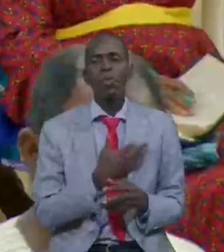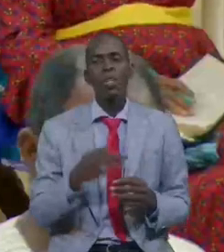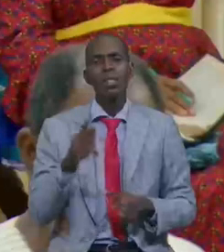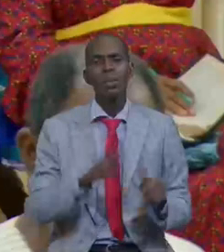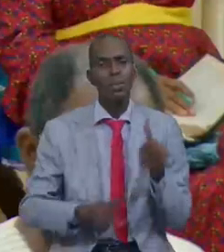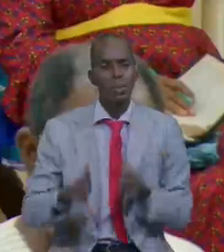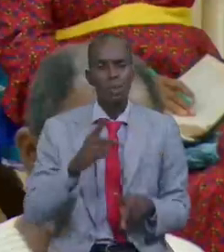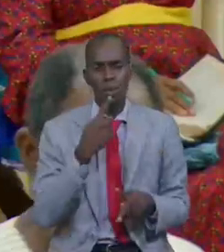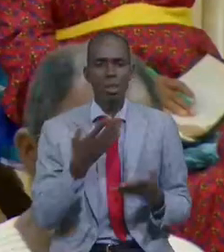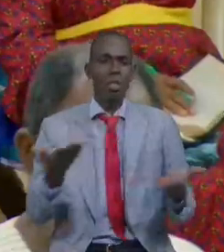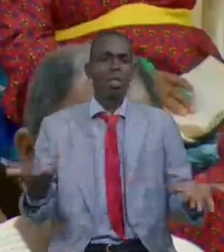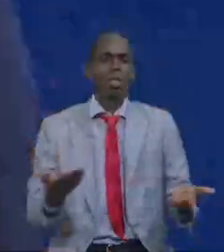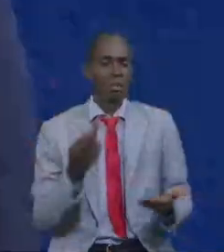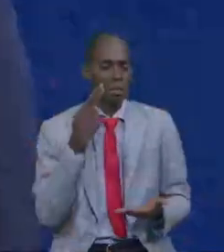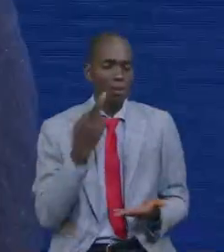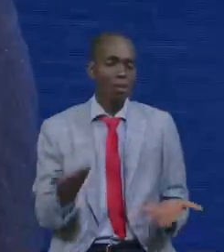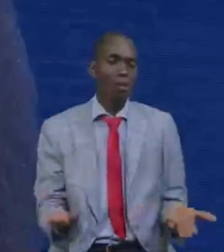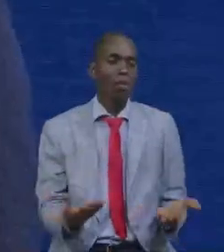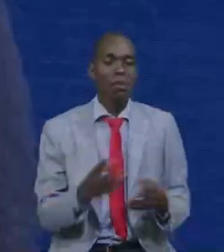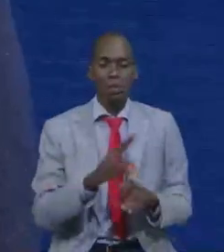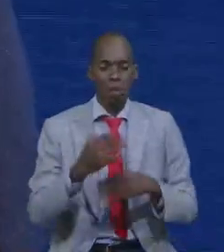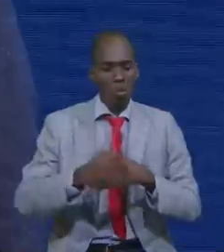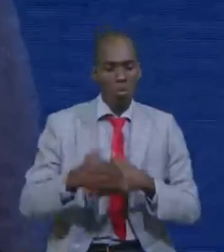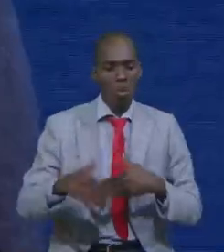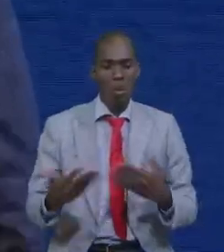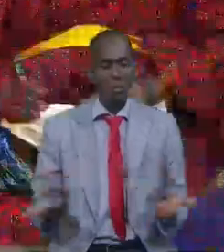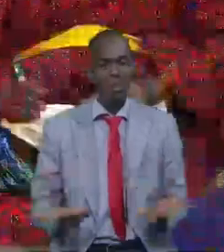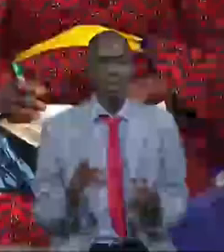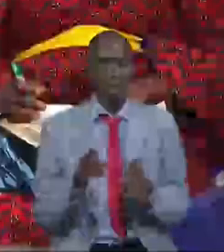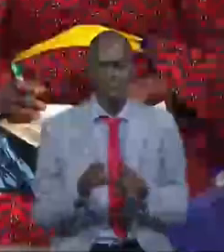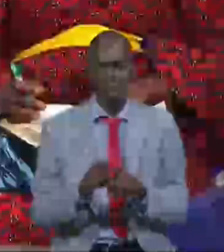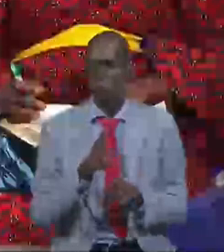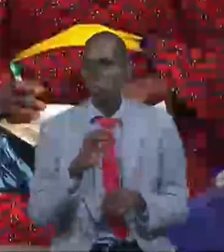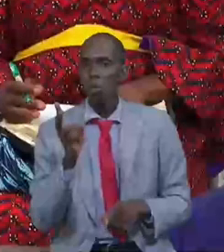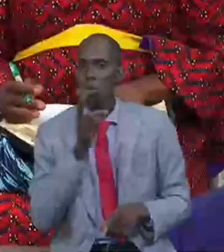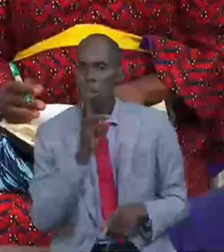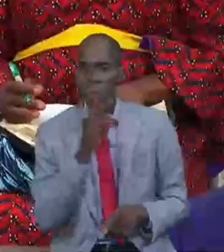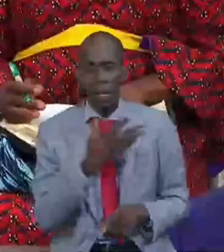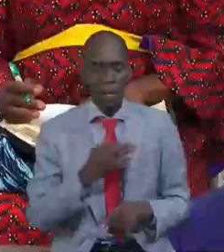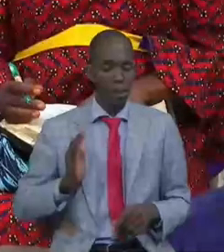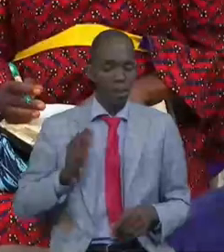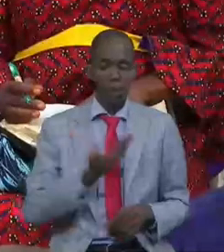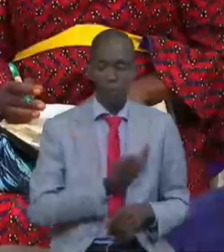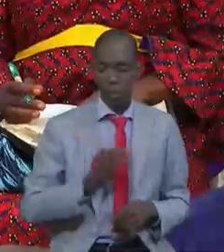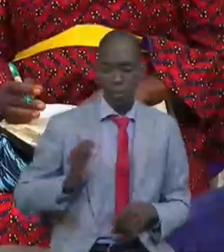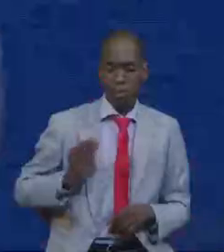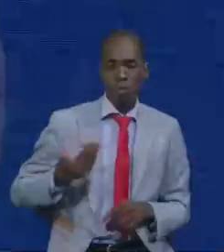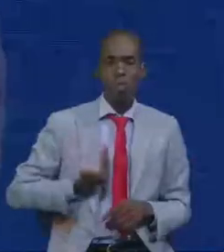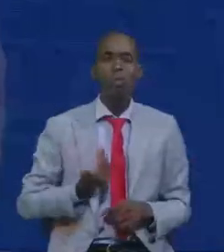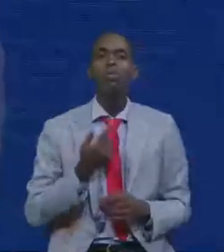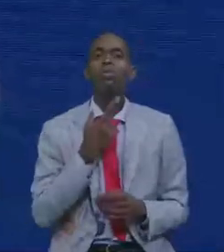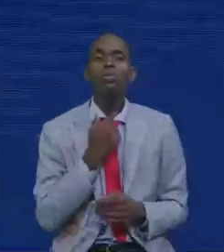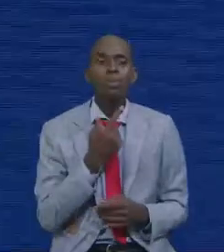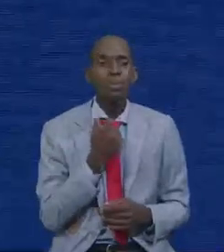pain, il n'y a point de pain, il n'y a point d'eau, et notre âme est dégoûtée de cette misérable nourriture.